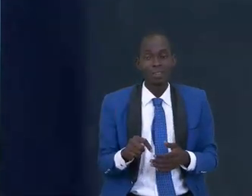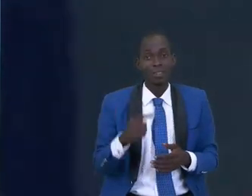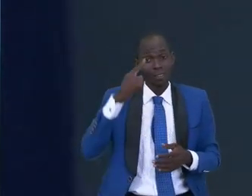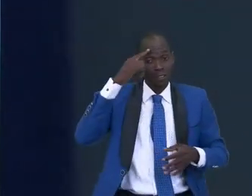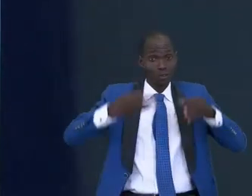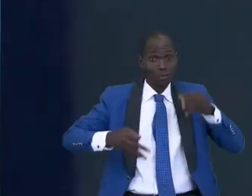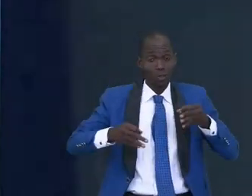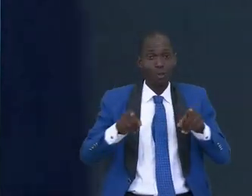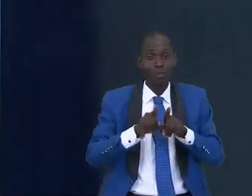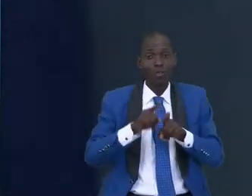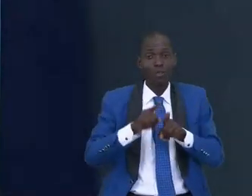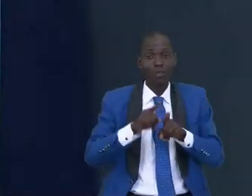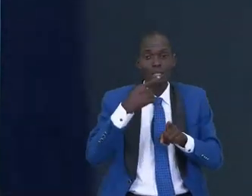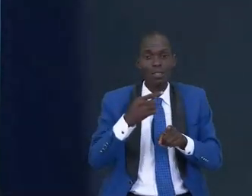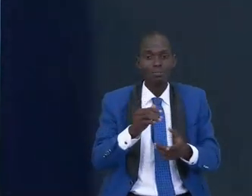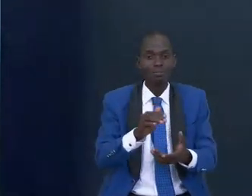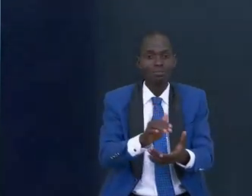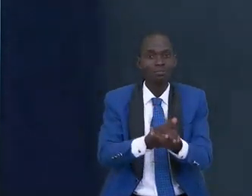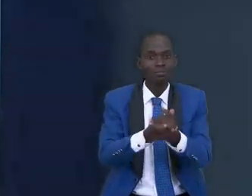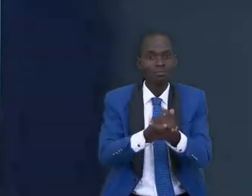J'étais disculpé.